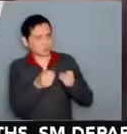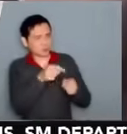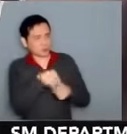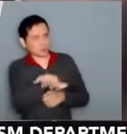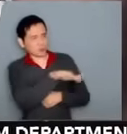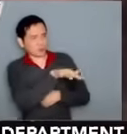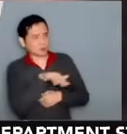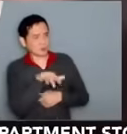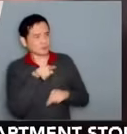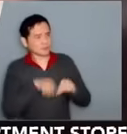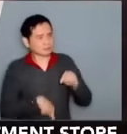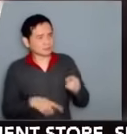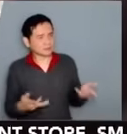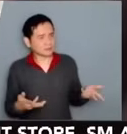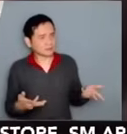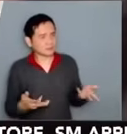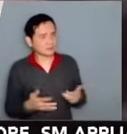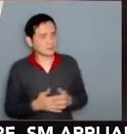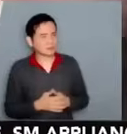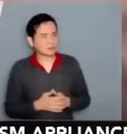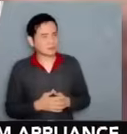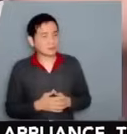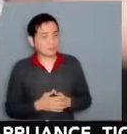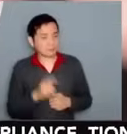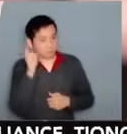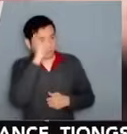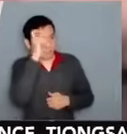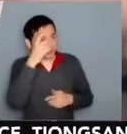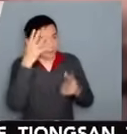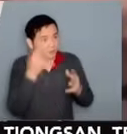Is that a Wi decision wise